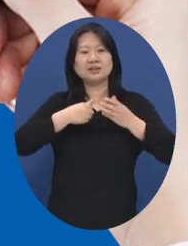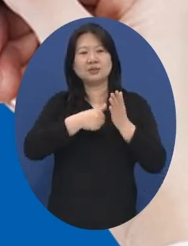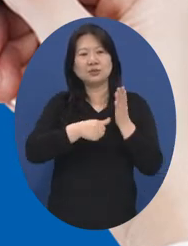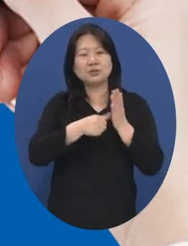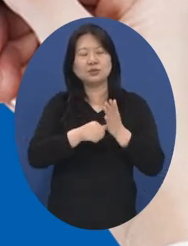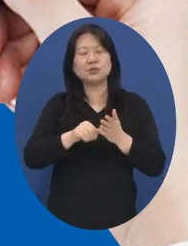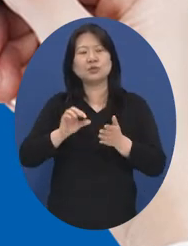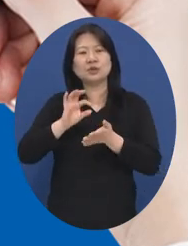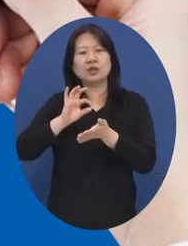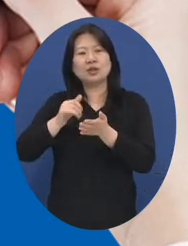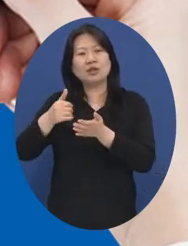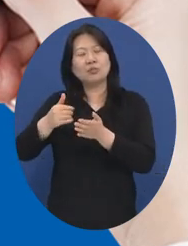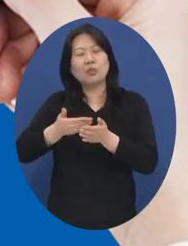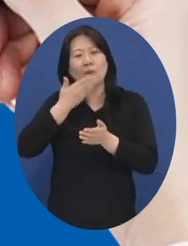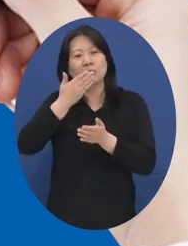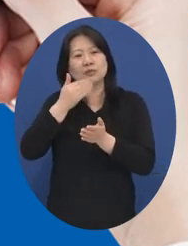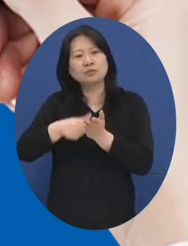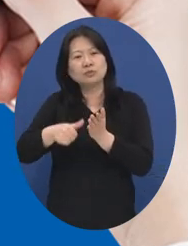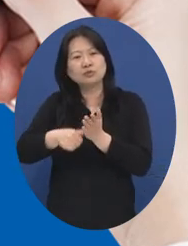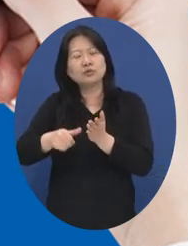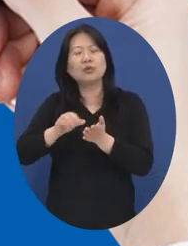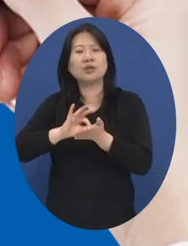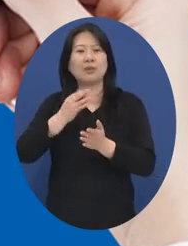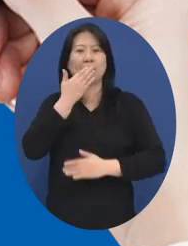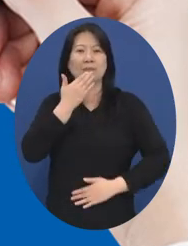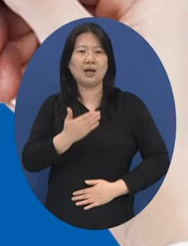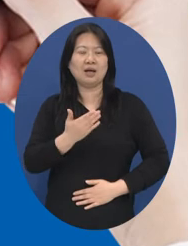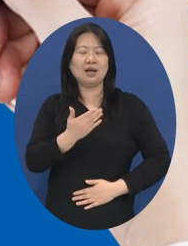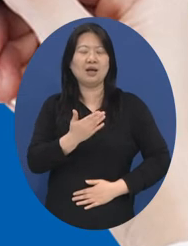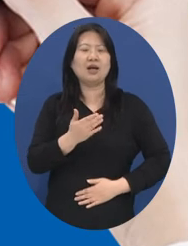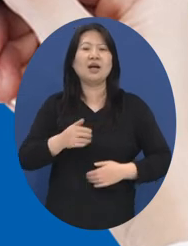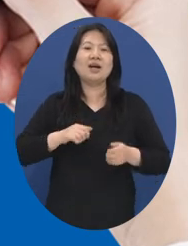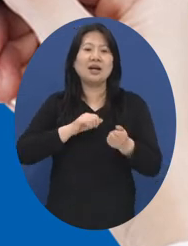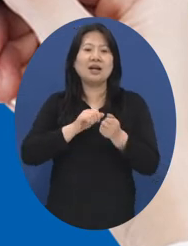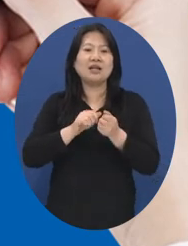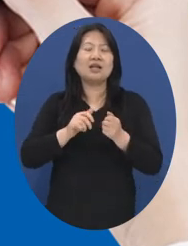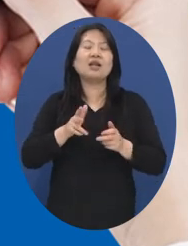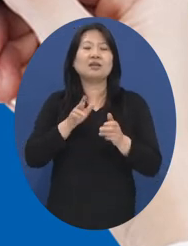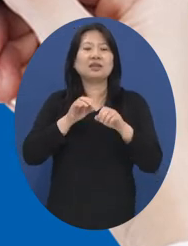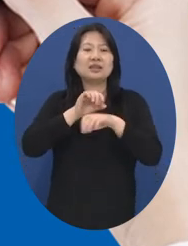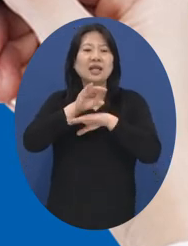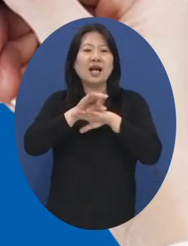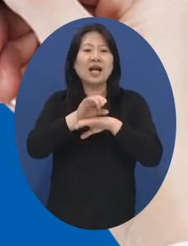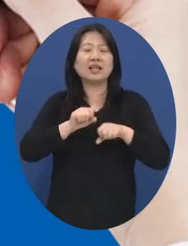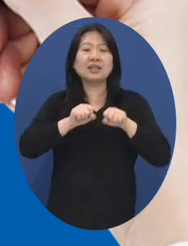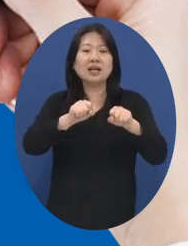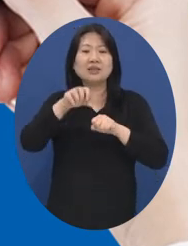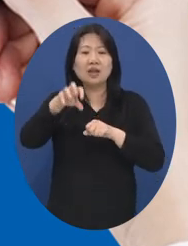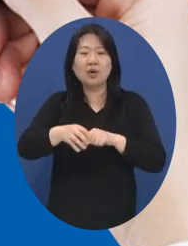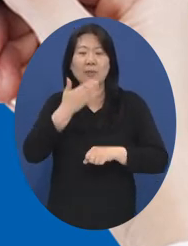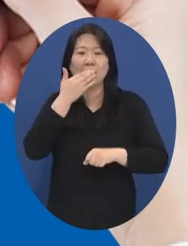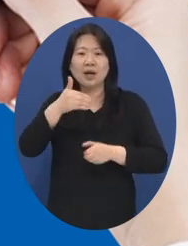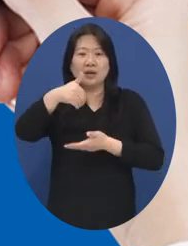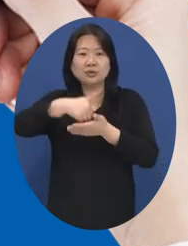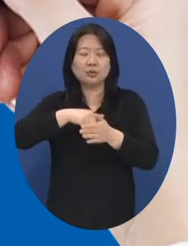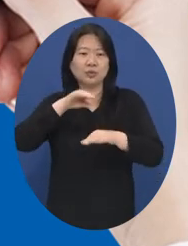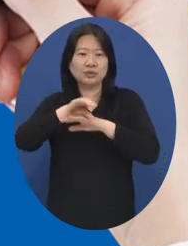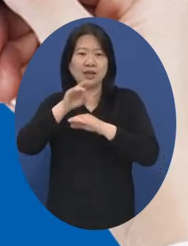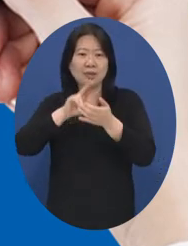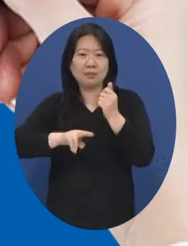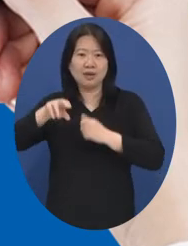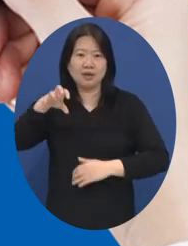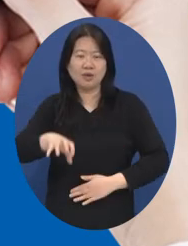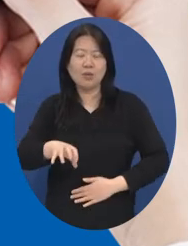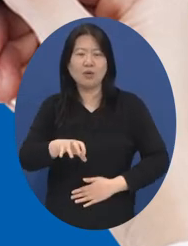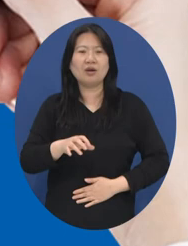생활용품도 살 수 있고 세탁소 나 주유소 세차장 에서도 쓸 수 있습니다 뿐만 아니라 중고차판매 업소와